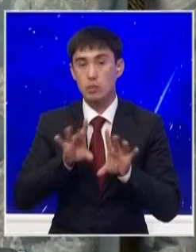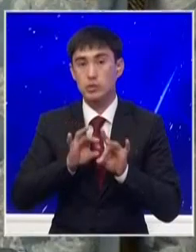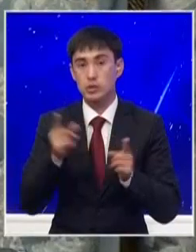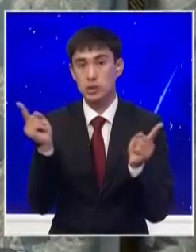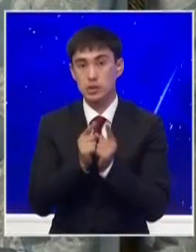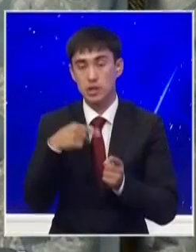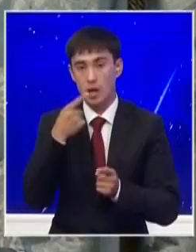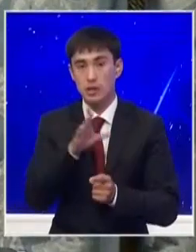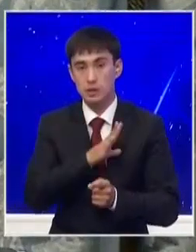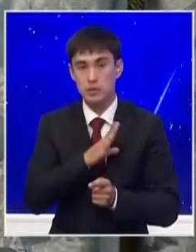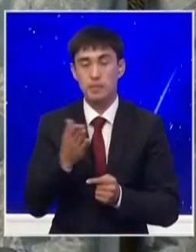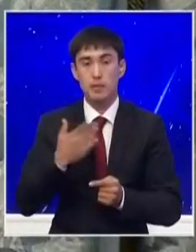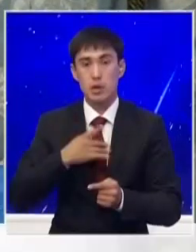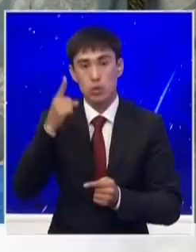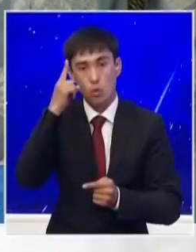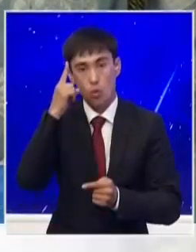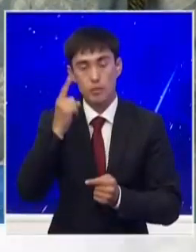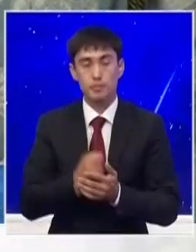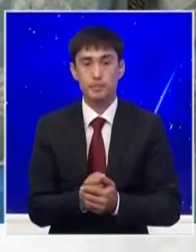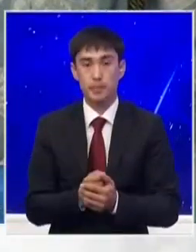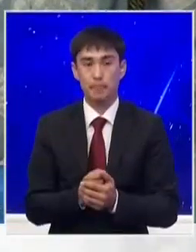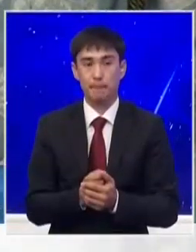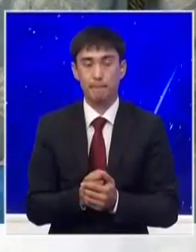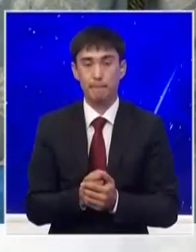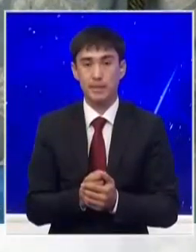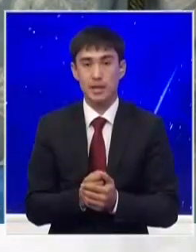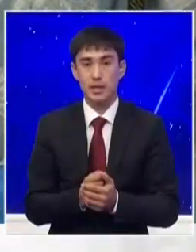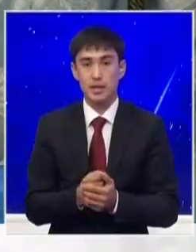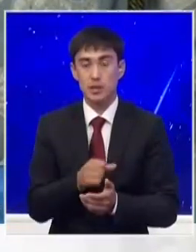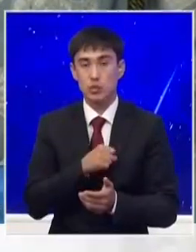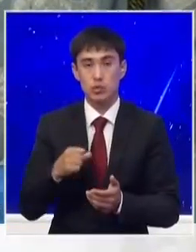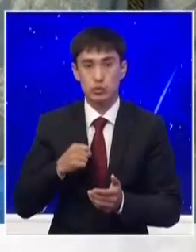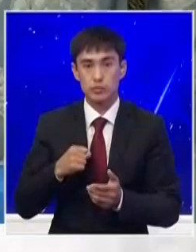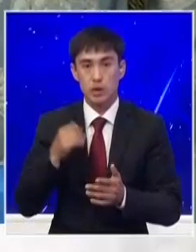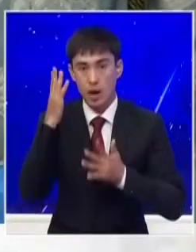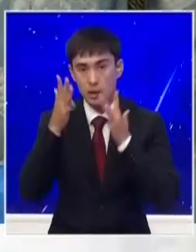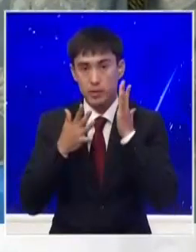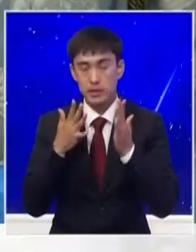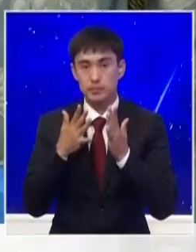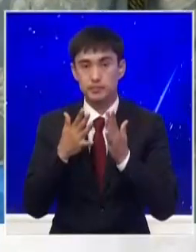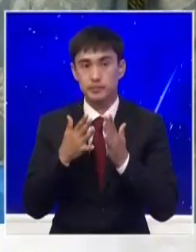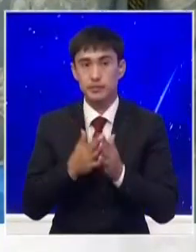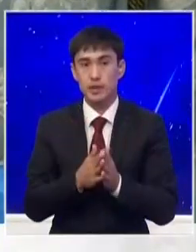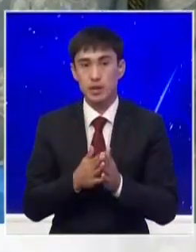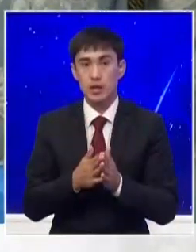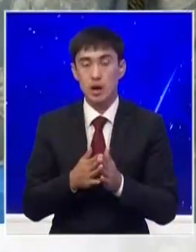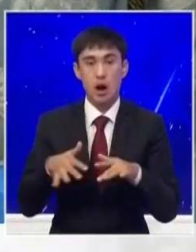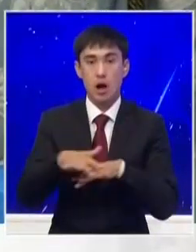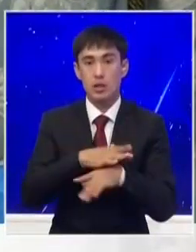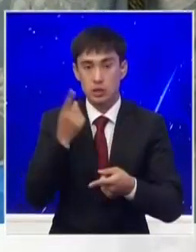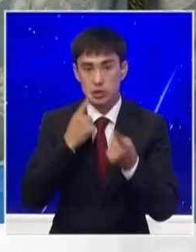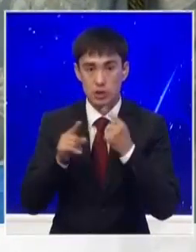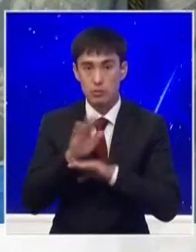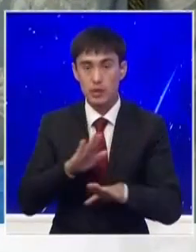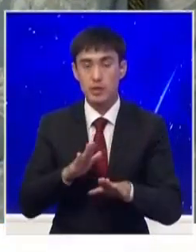кездескенде айтқас. Енді менің ойым, менің ішкі өзімнің, менің де арманым осы, улатпай, шулатпай, халықты жылатпай